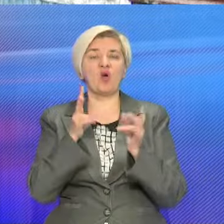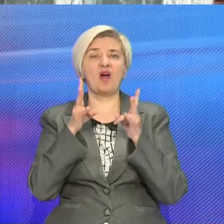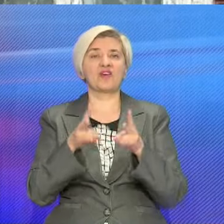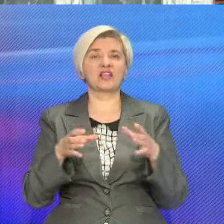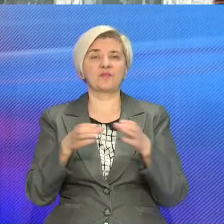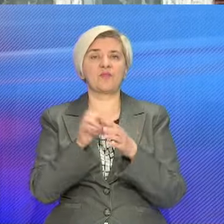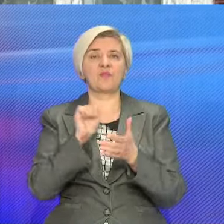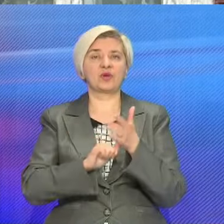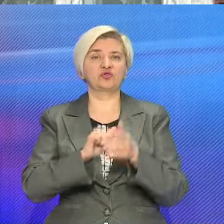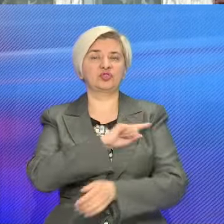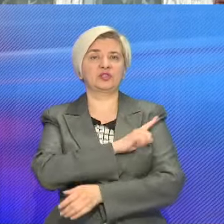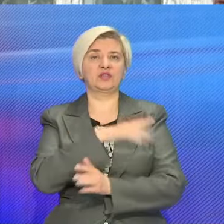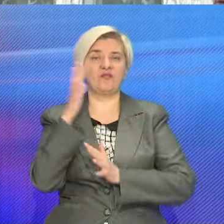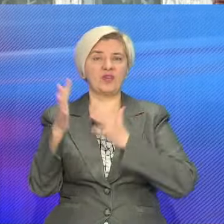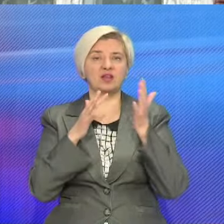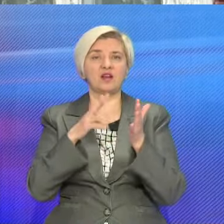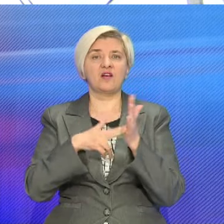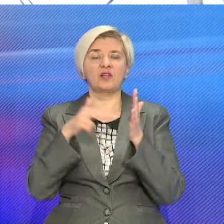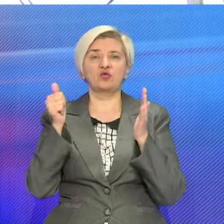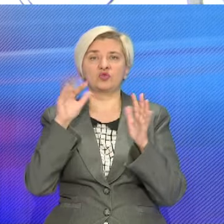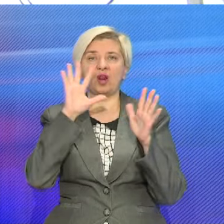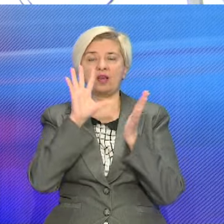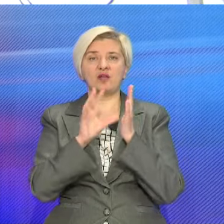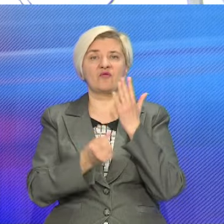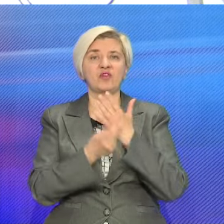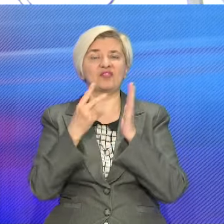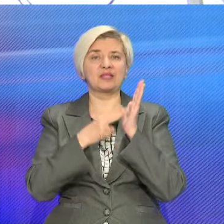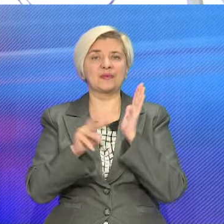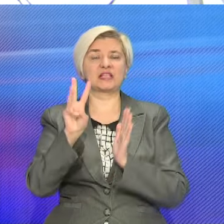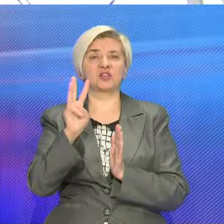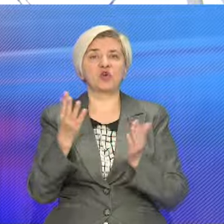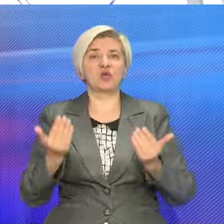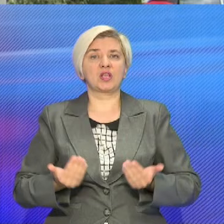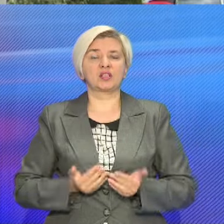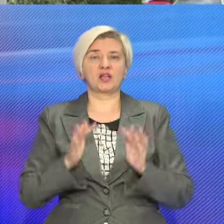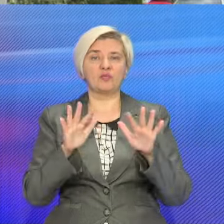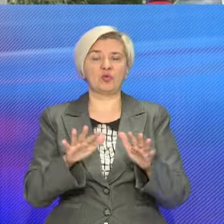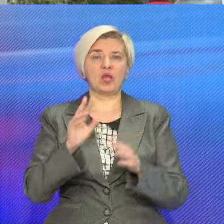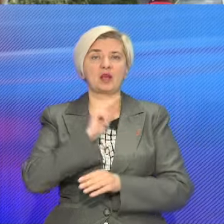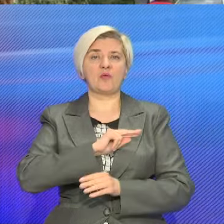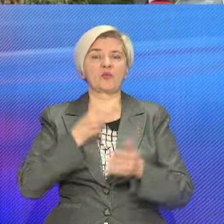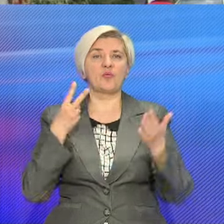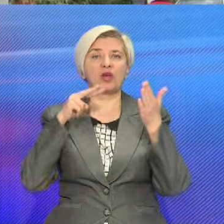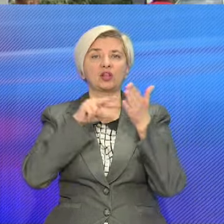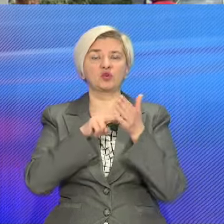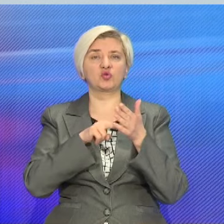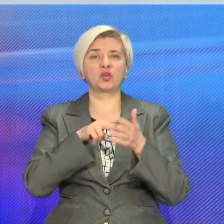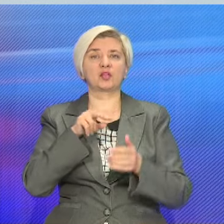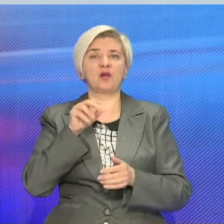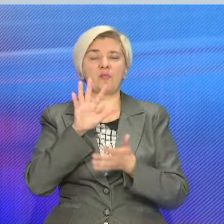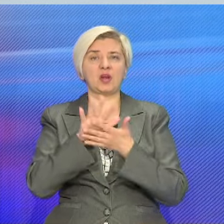за мощного ветру. Перебои с электричностью возникли у 73 населенных пунктах. Работы по подключению